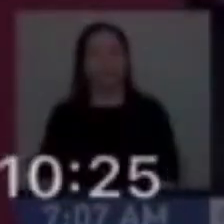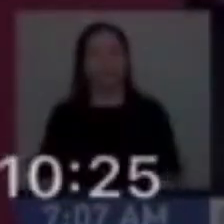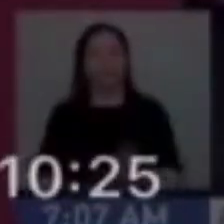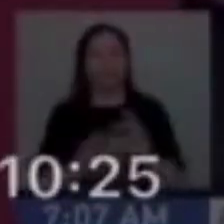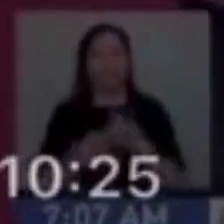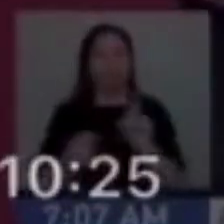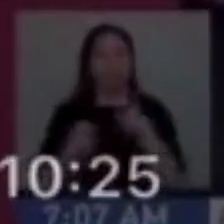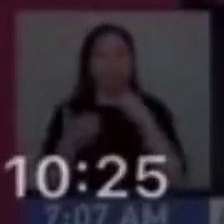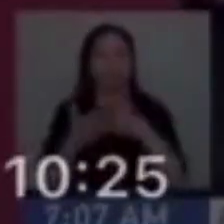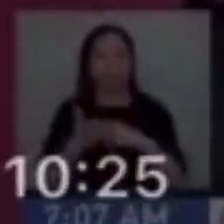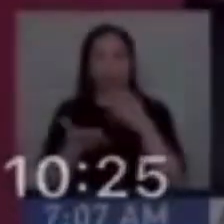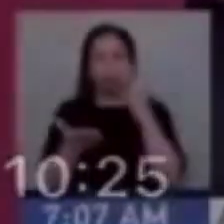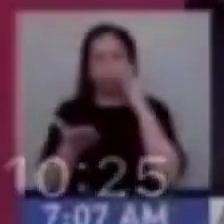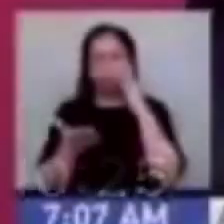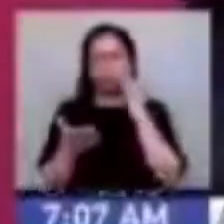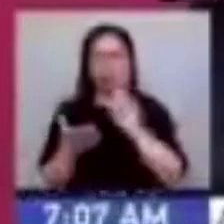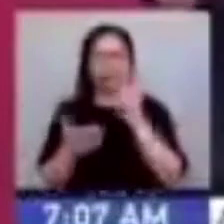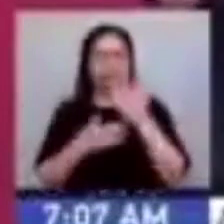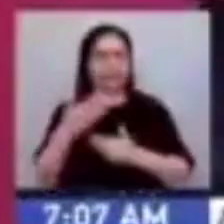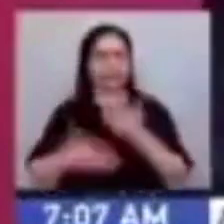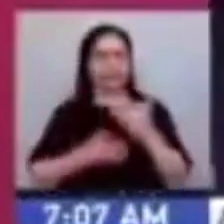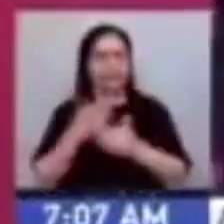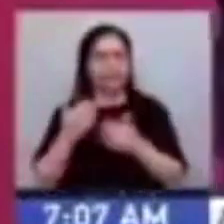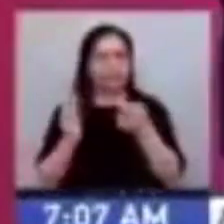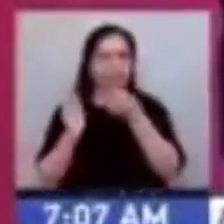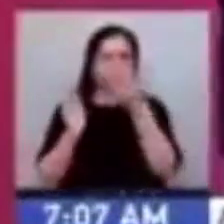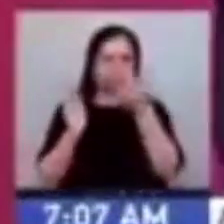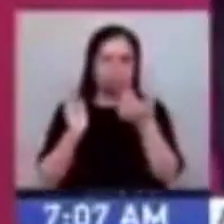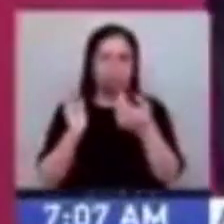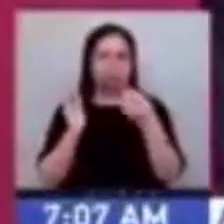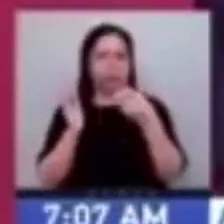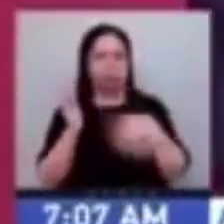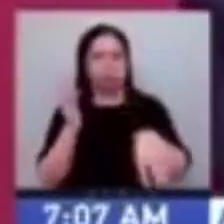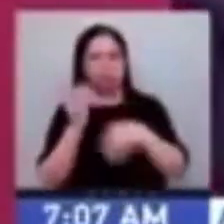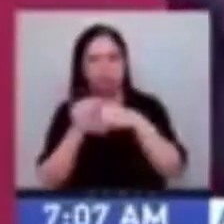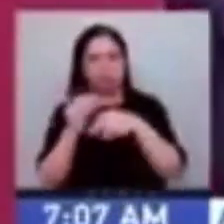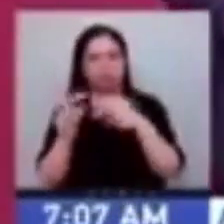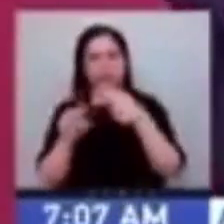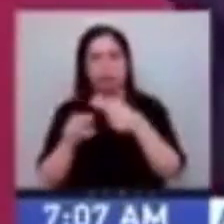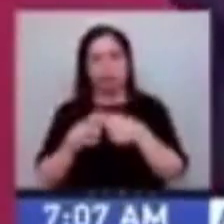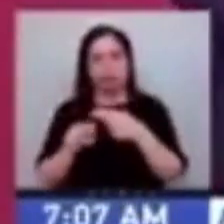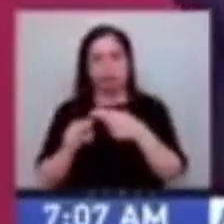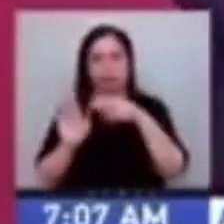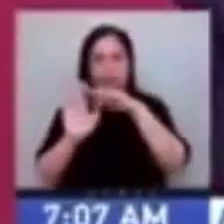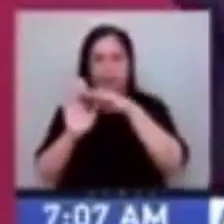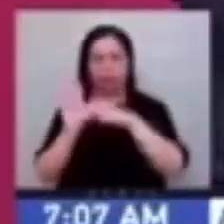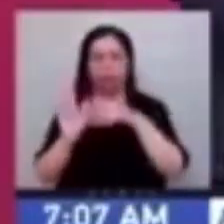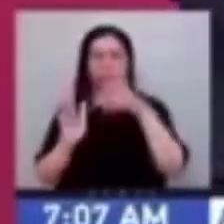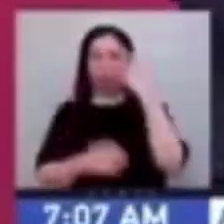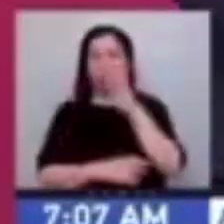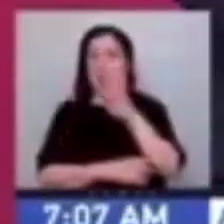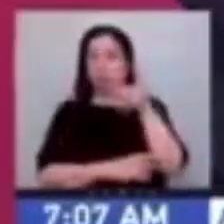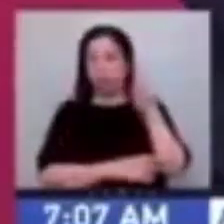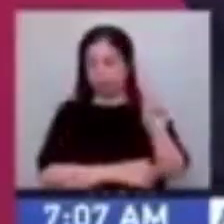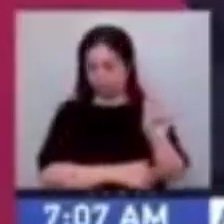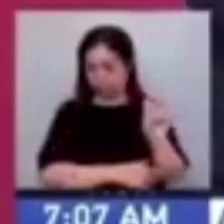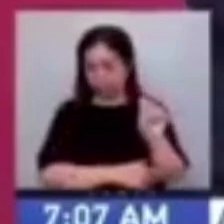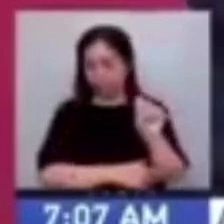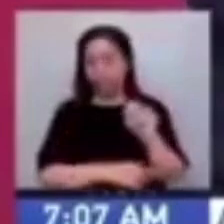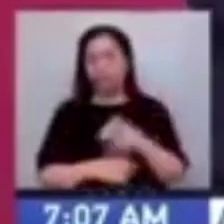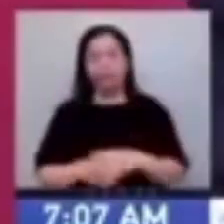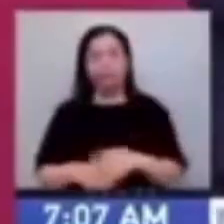Aalamin natin ang proseso ng pag-aalis o pagdadagdag ng pangalan sa listahan ng Pantawid Pamilyang Pilipino Program o 4PS. Mula